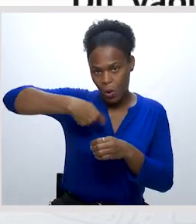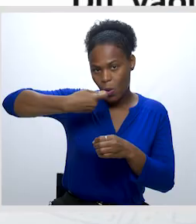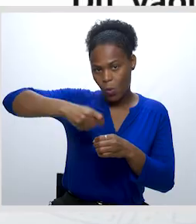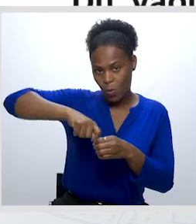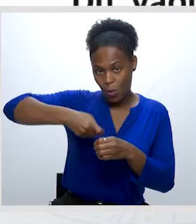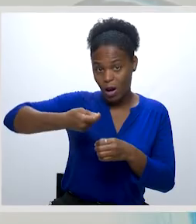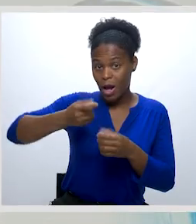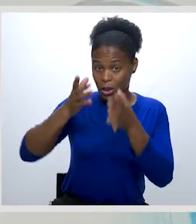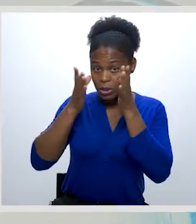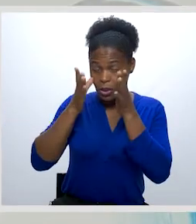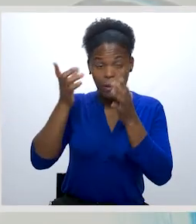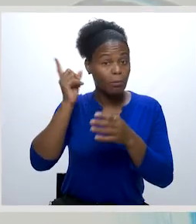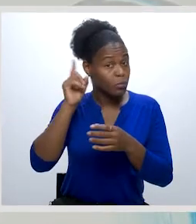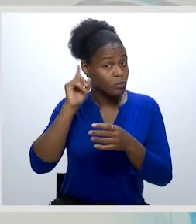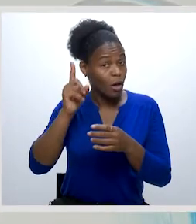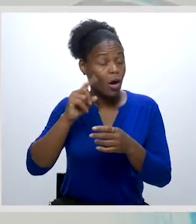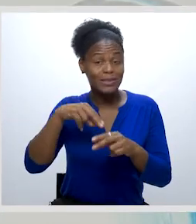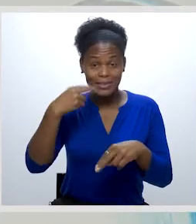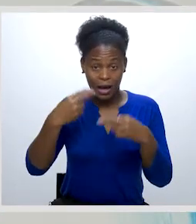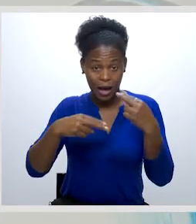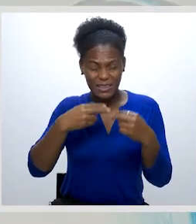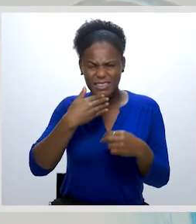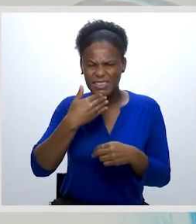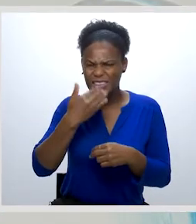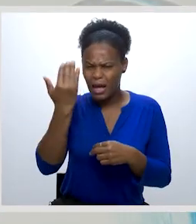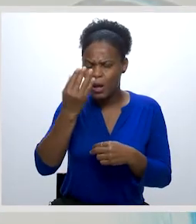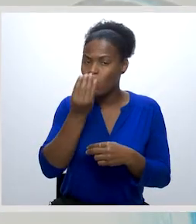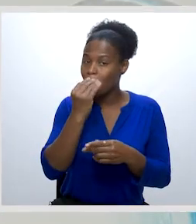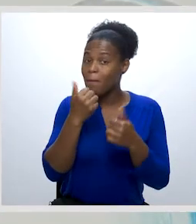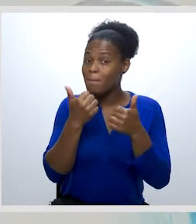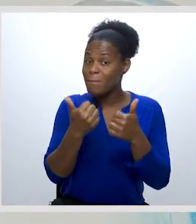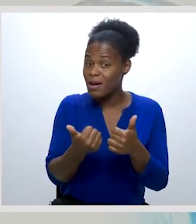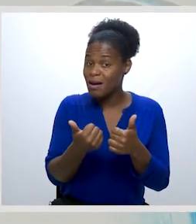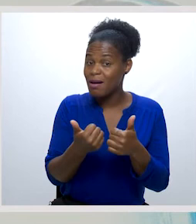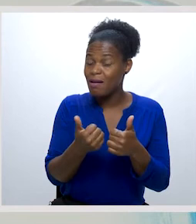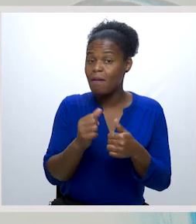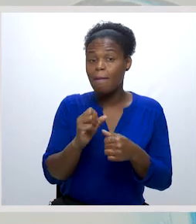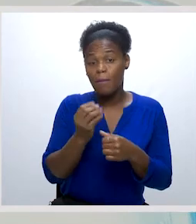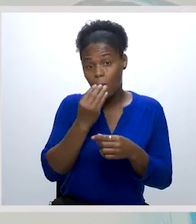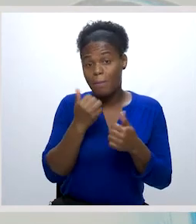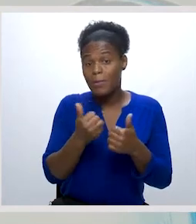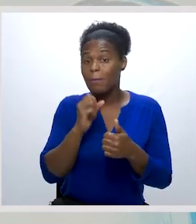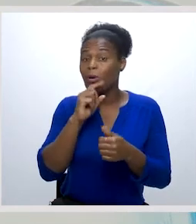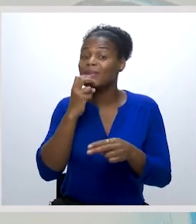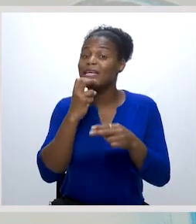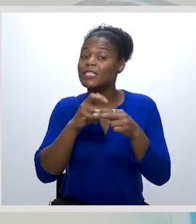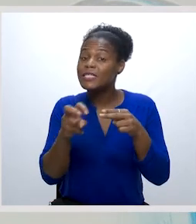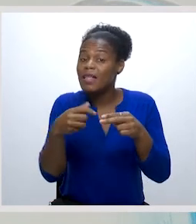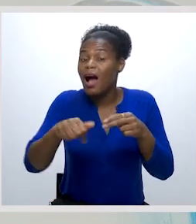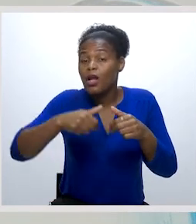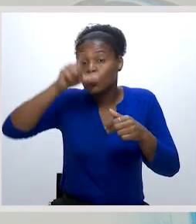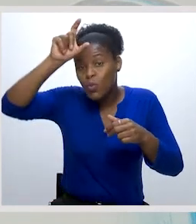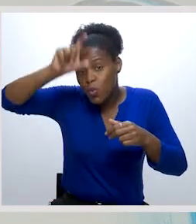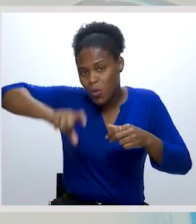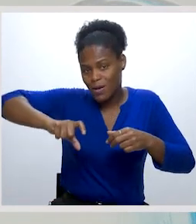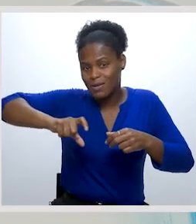important de bien manger le matin. Devemos comer bem de manhã pour avoir de l'énergie pendant toute la